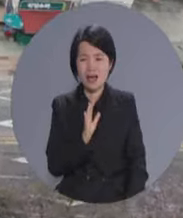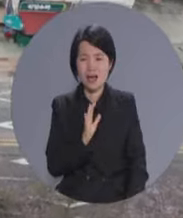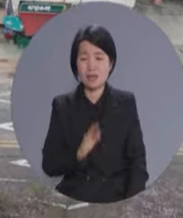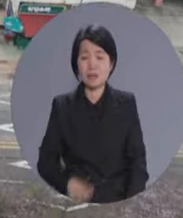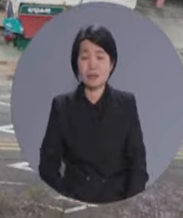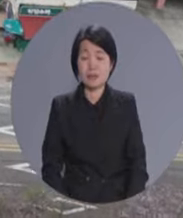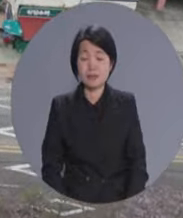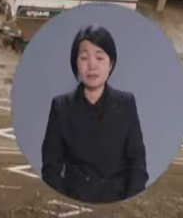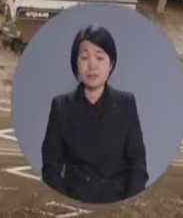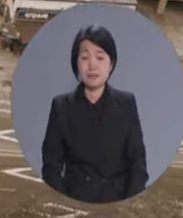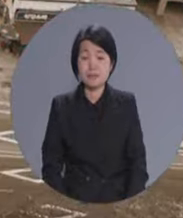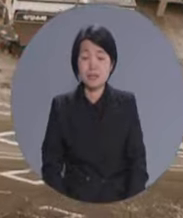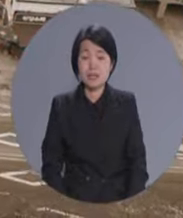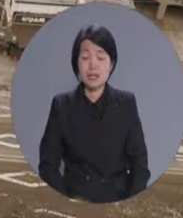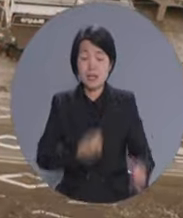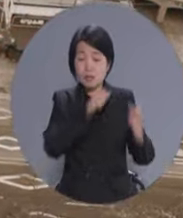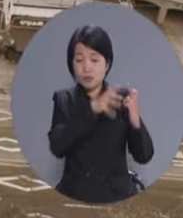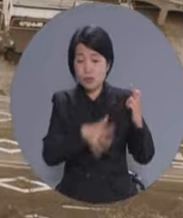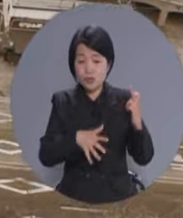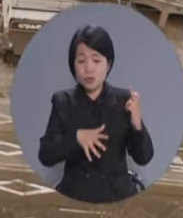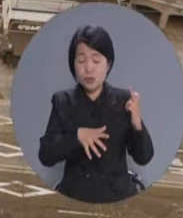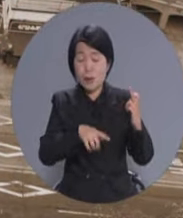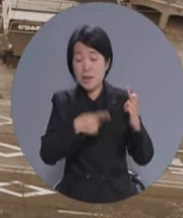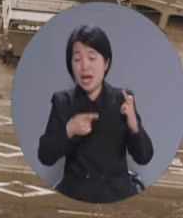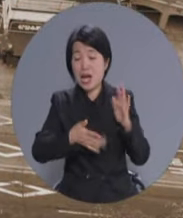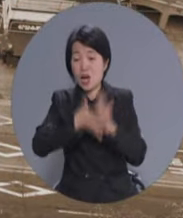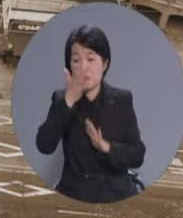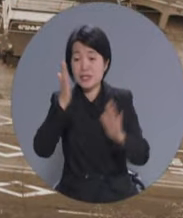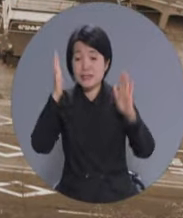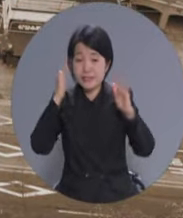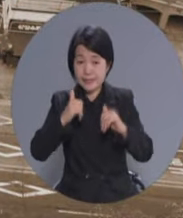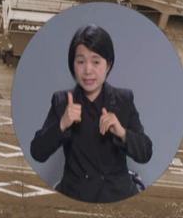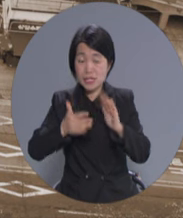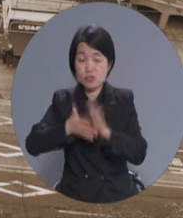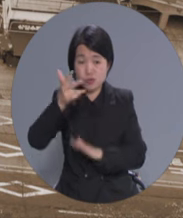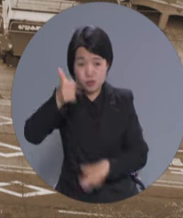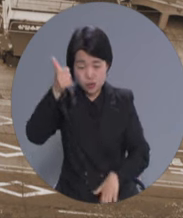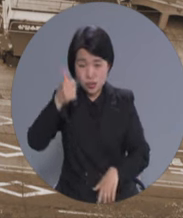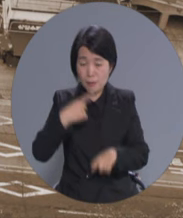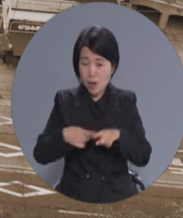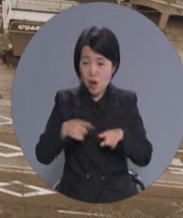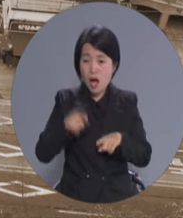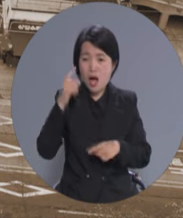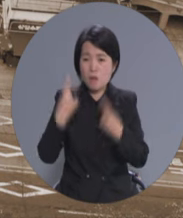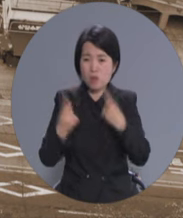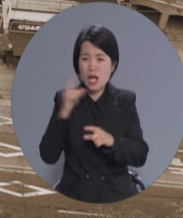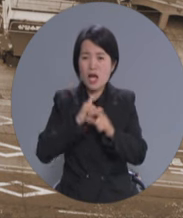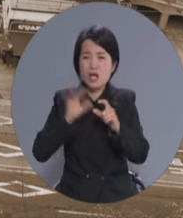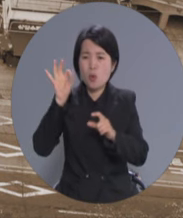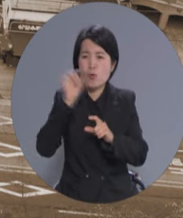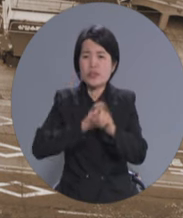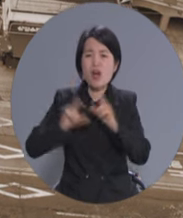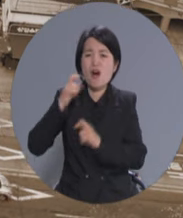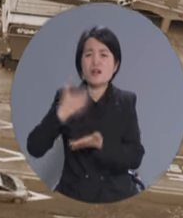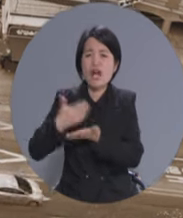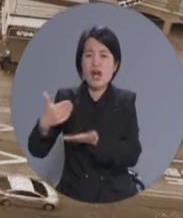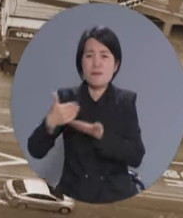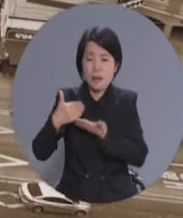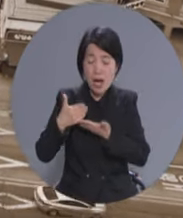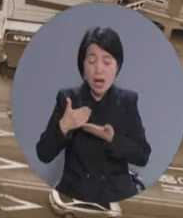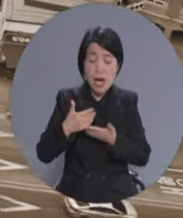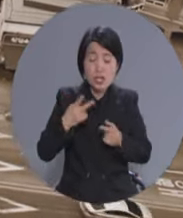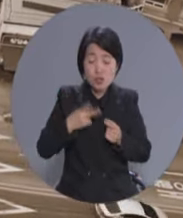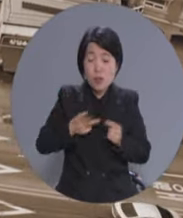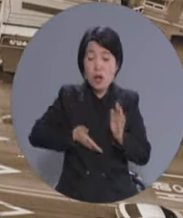설명합니다 붕괴지 인근 1번 건물을 매입하는 안은 소유자가 감정 평가액보다 더 높은 금액을 요구했고